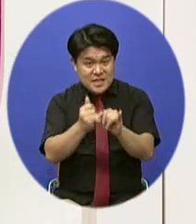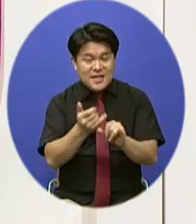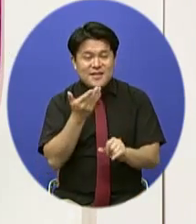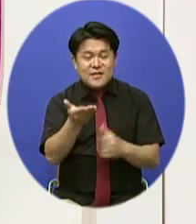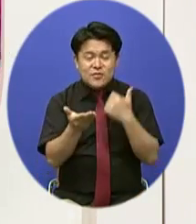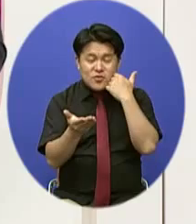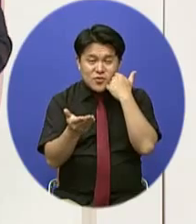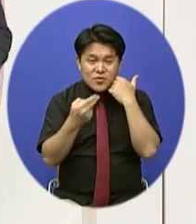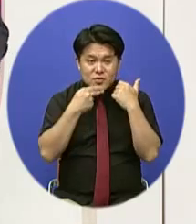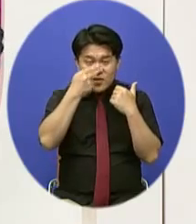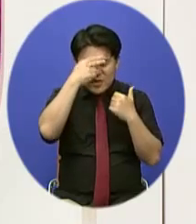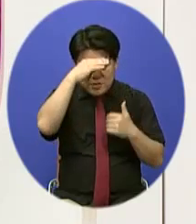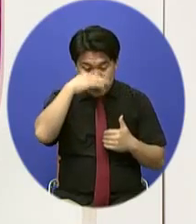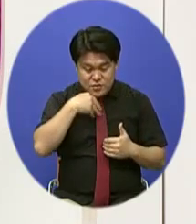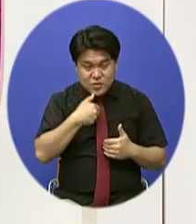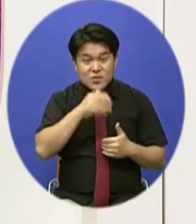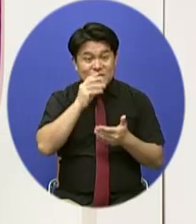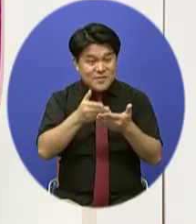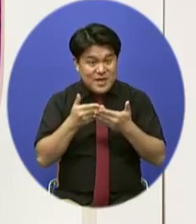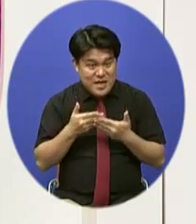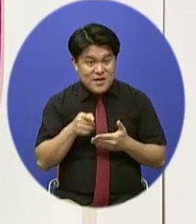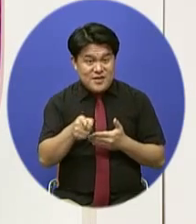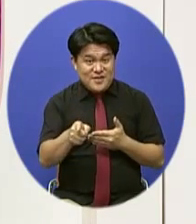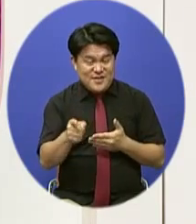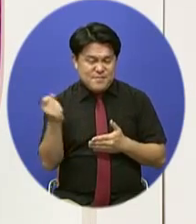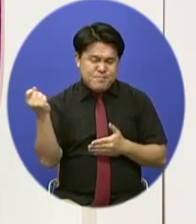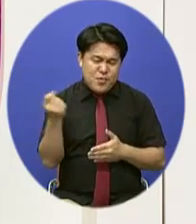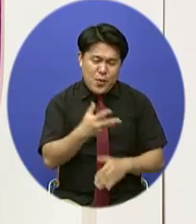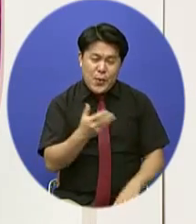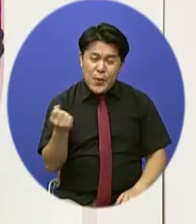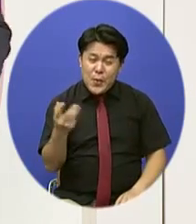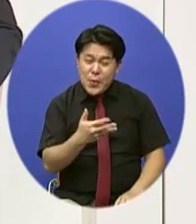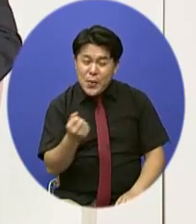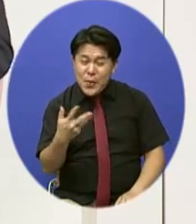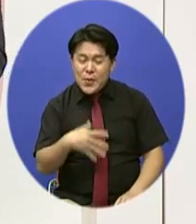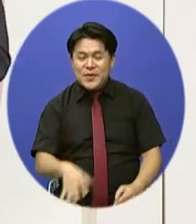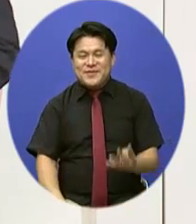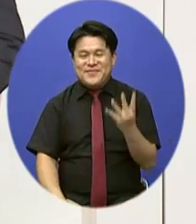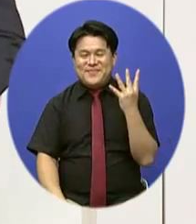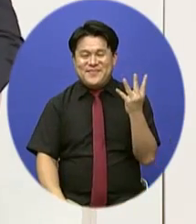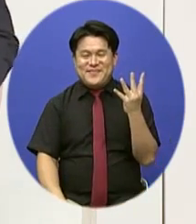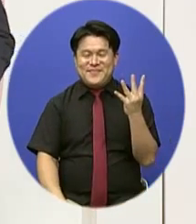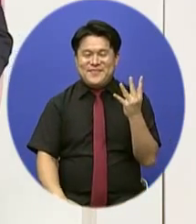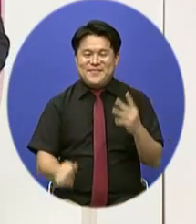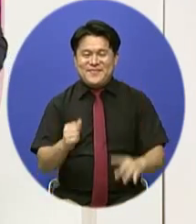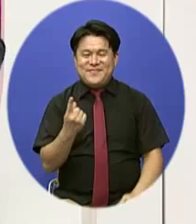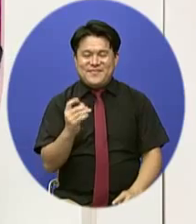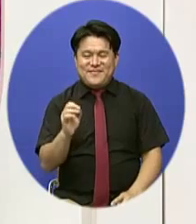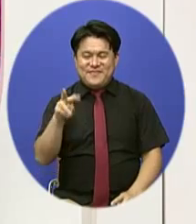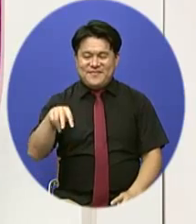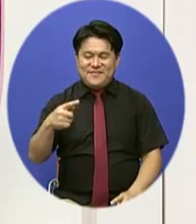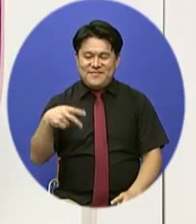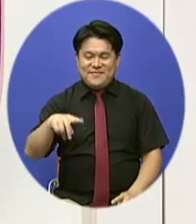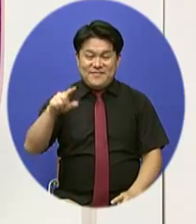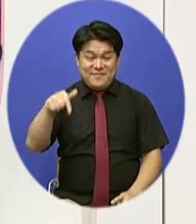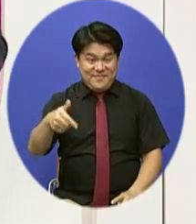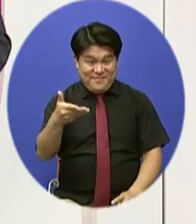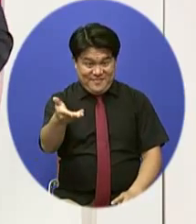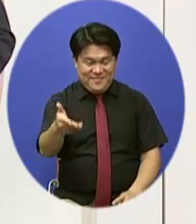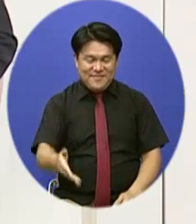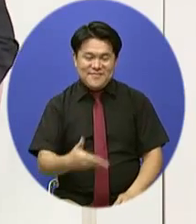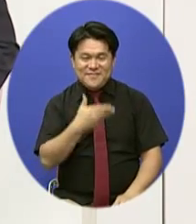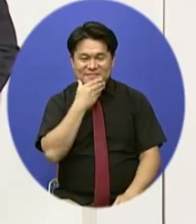자, 화요일입니다. 인기상 네. 참가번호 네, 4번입니다. 홍순섭